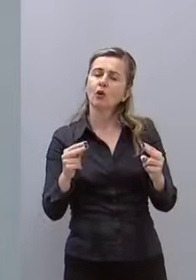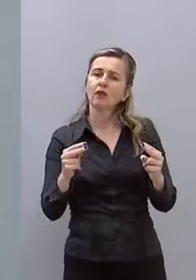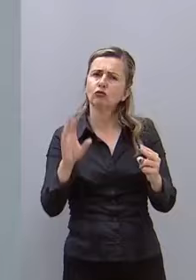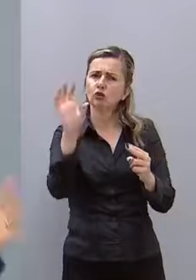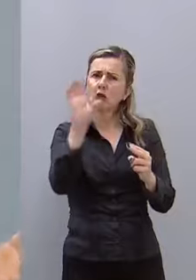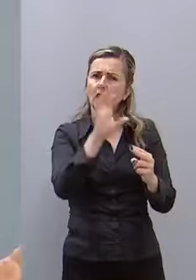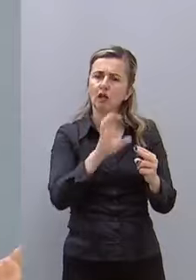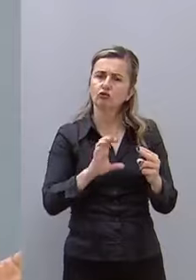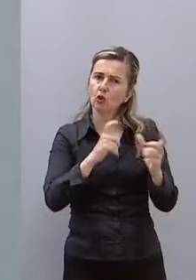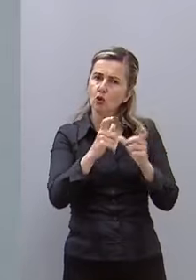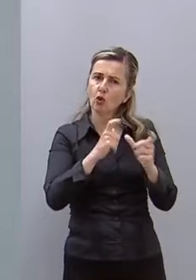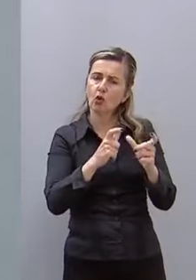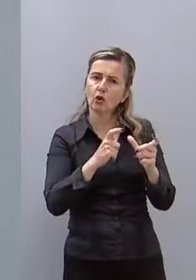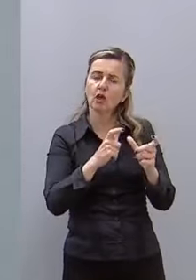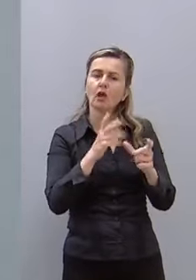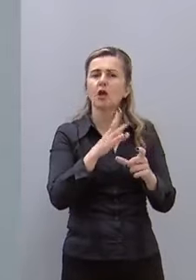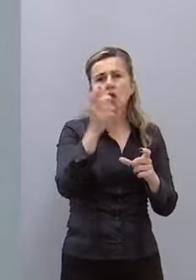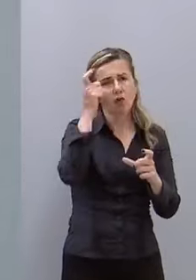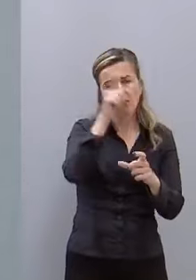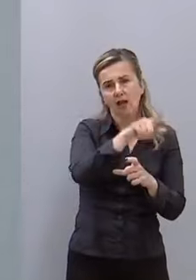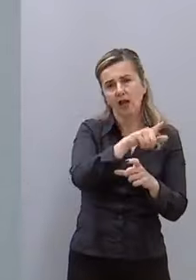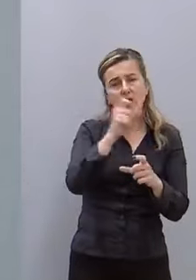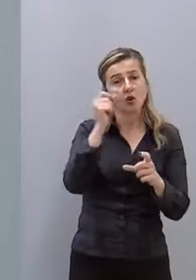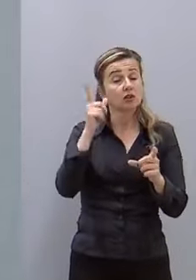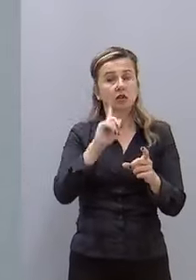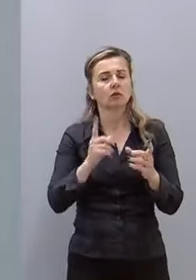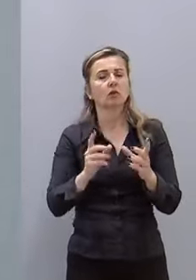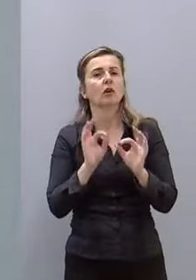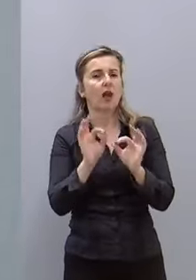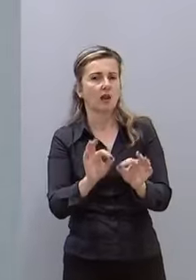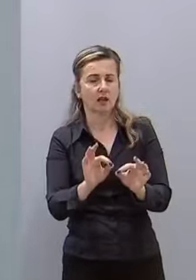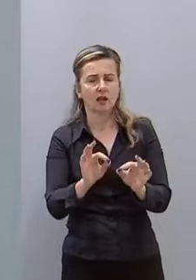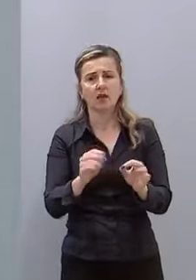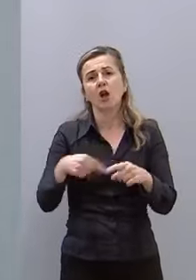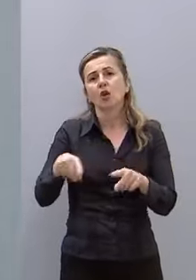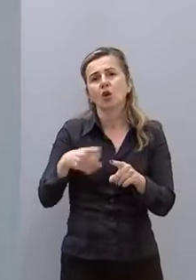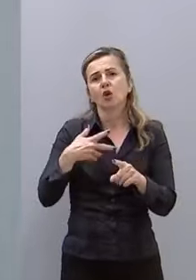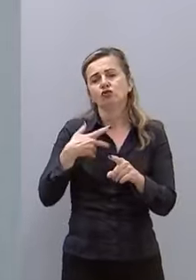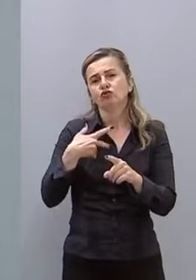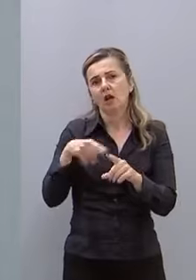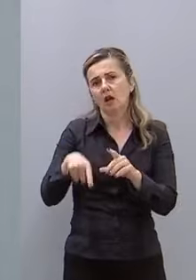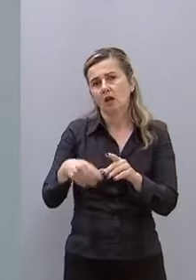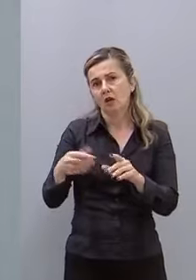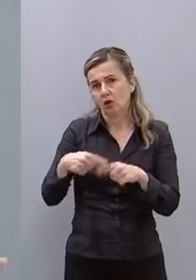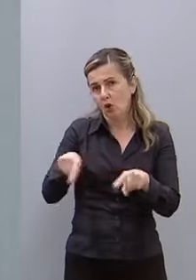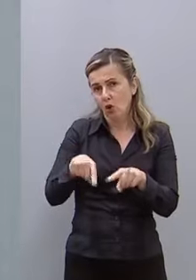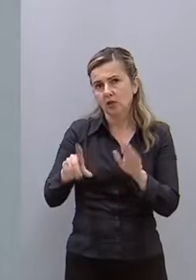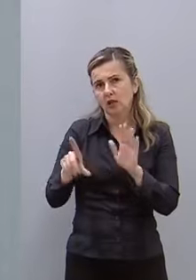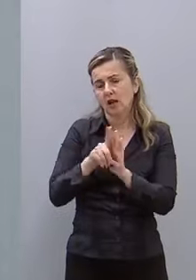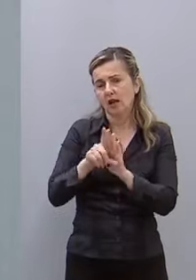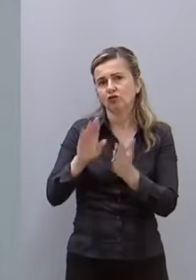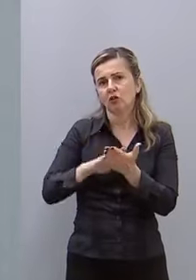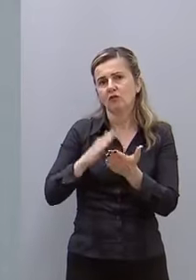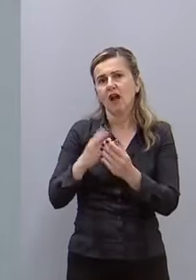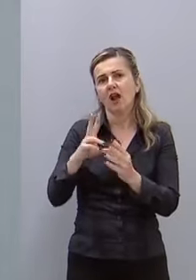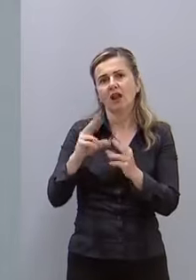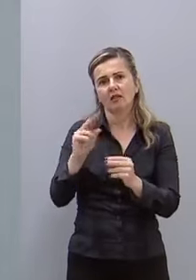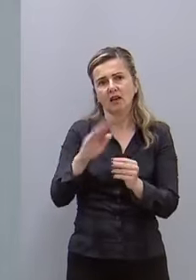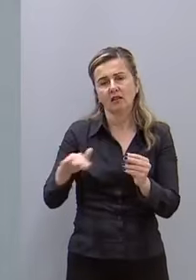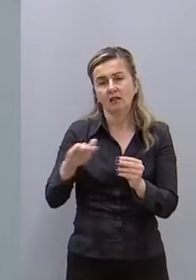le regioni con il governo se questo non dovesse avvenire noi abbiamo questa legge che viene avanti e domenica sarà credo